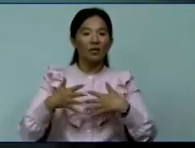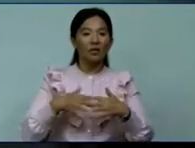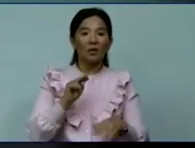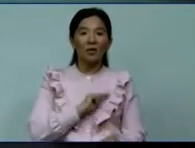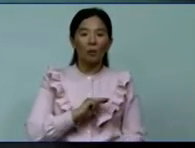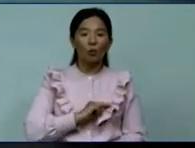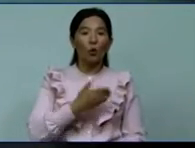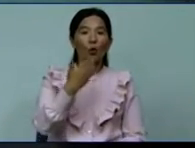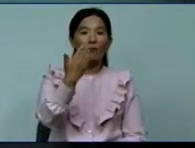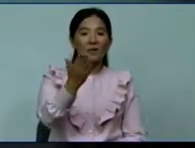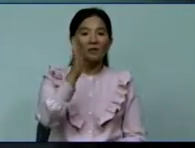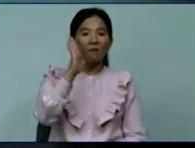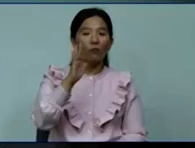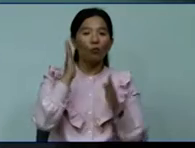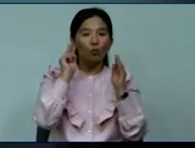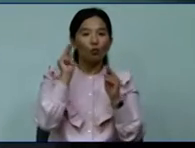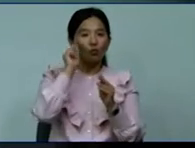вас в учебнике на странице